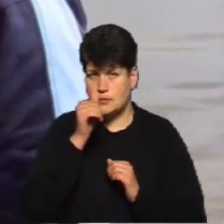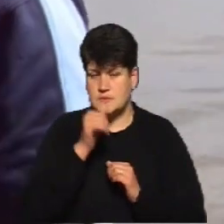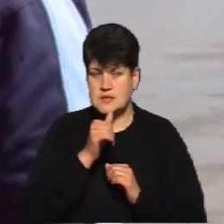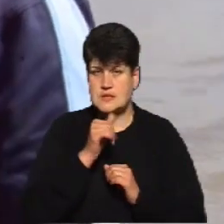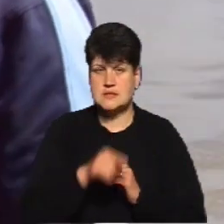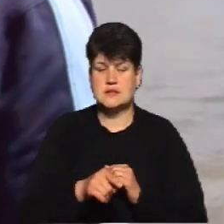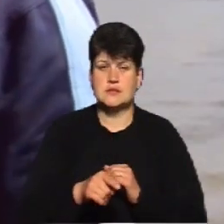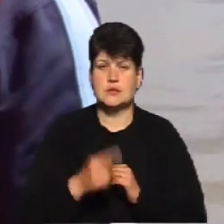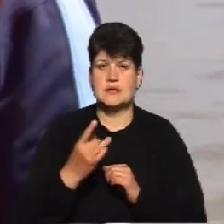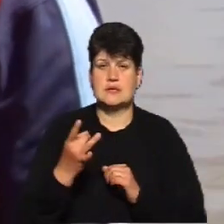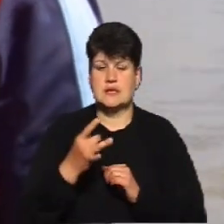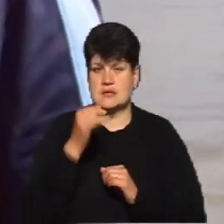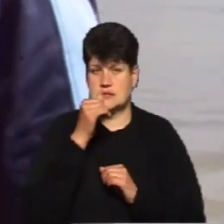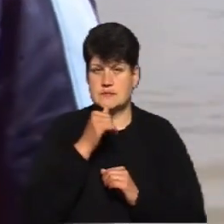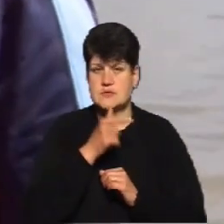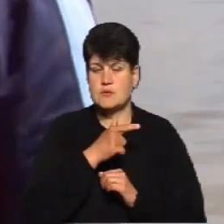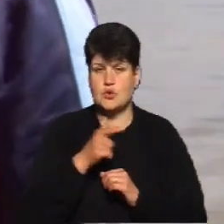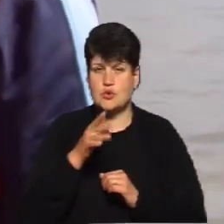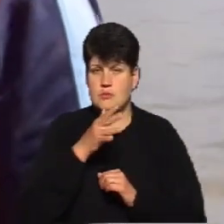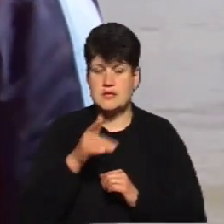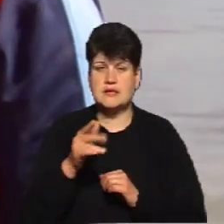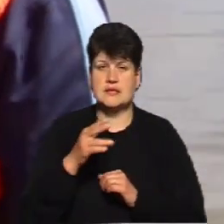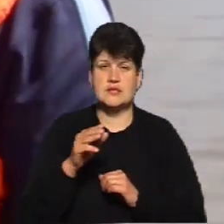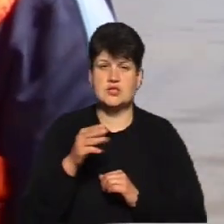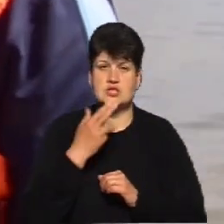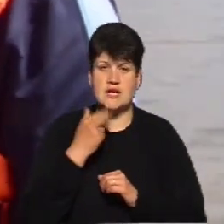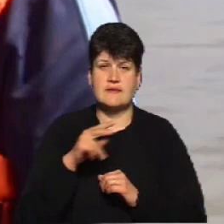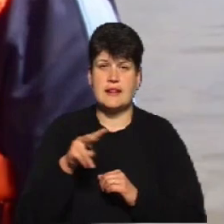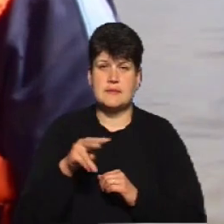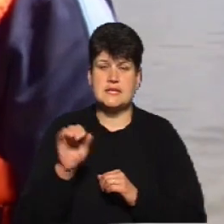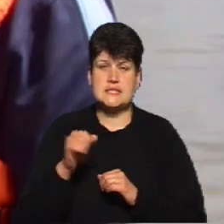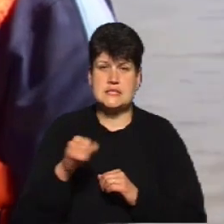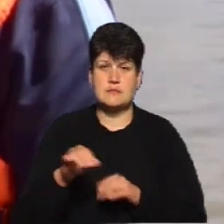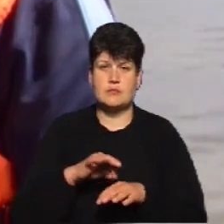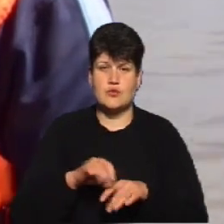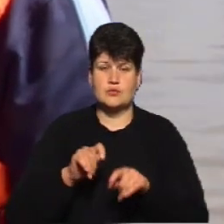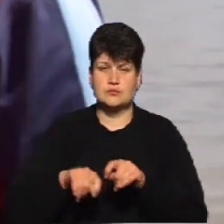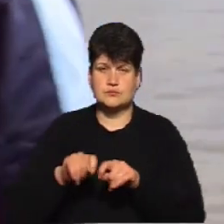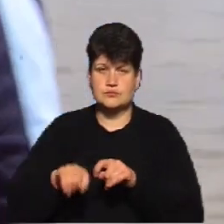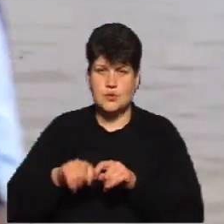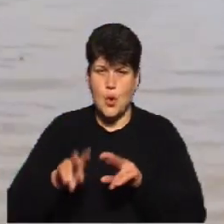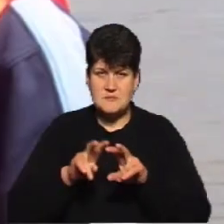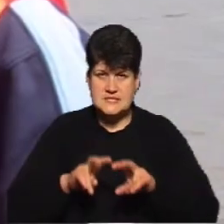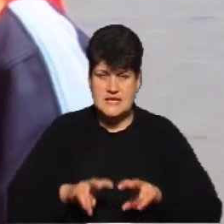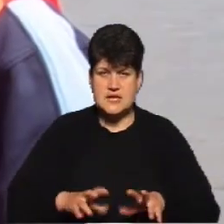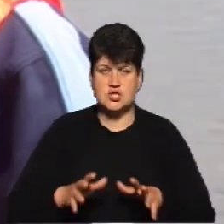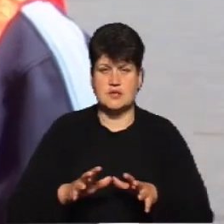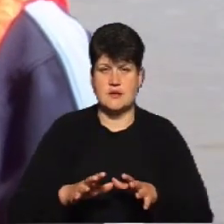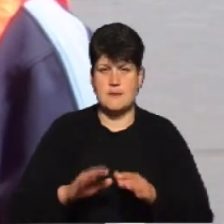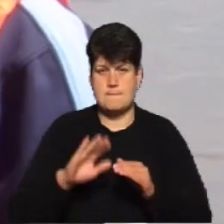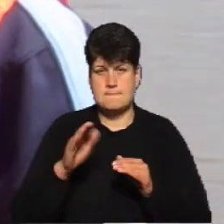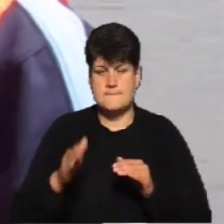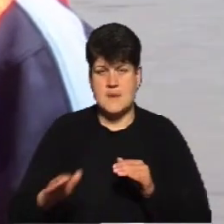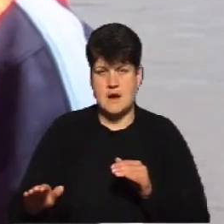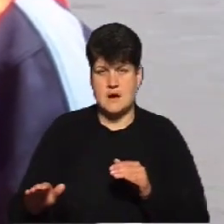місяць протягом купального періоду, червень, липень, серпень, ми все проводимо контрольне, таке часткове обстеження тих пляжів, дальній і циганка. Ми не тільки на теренах